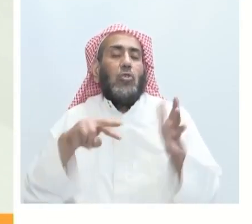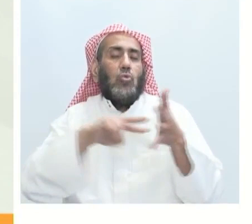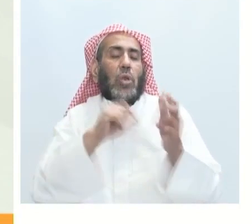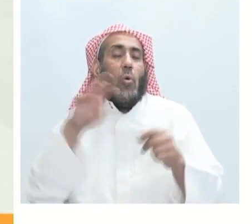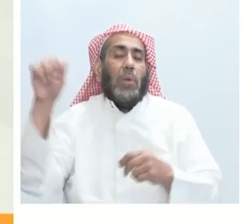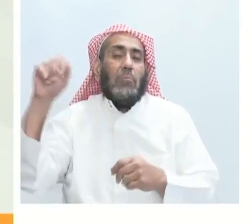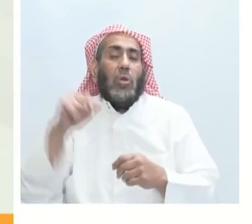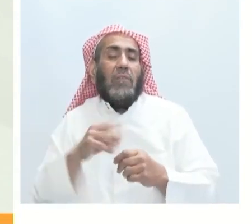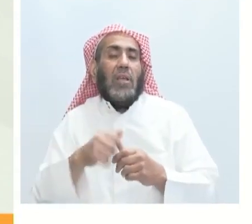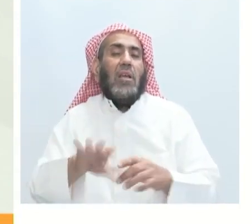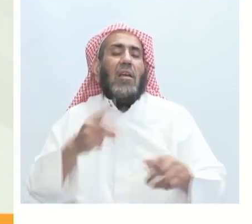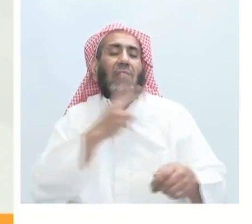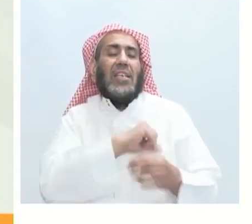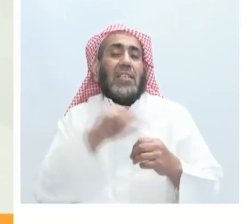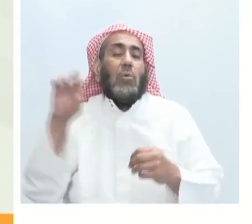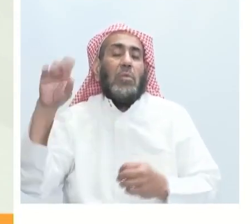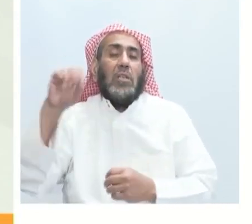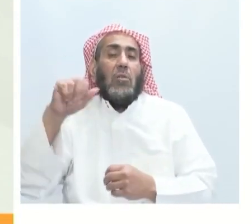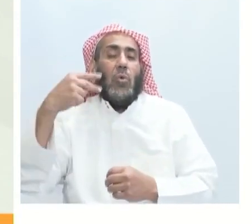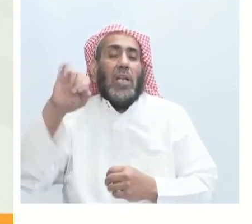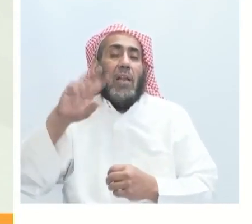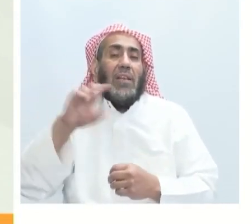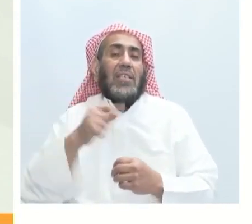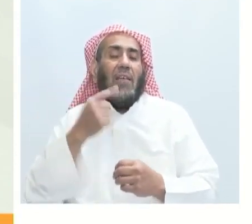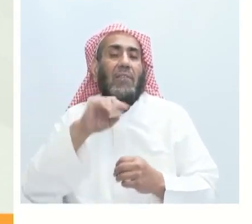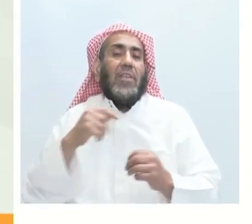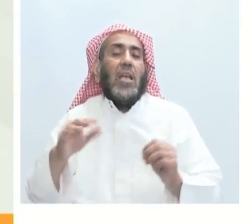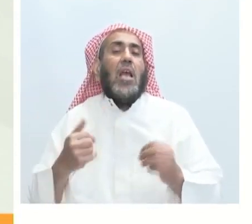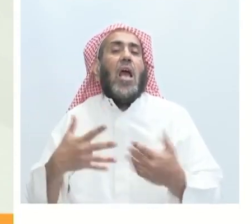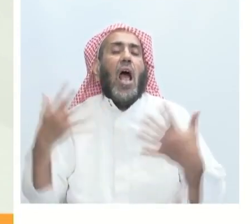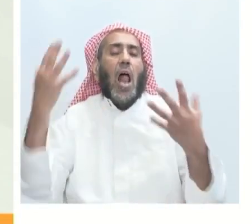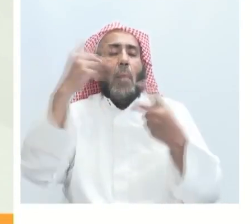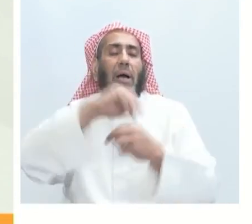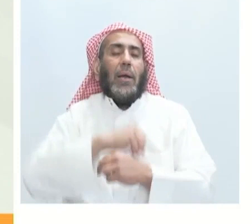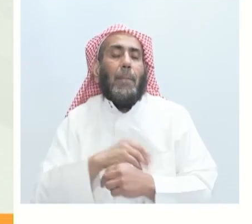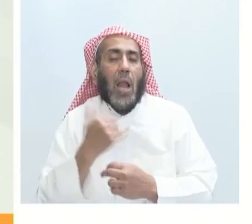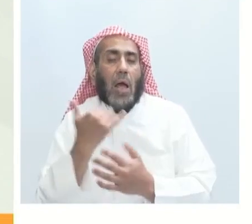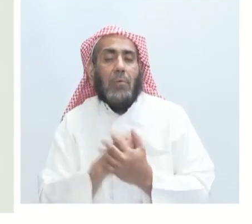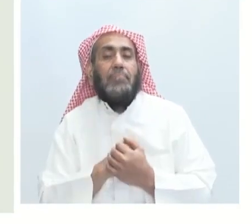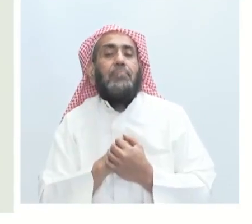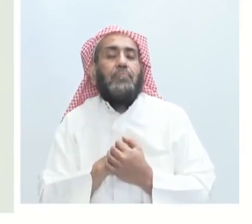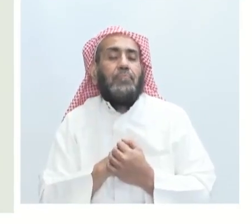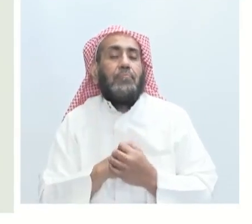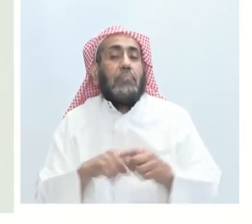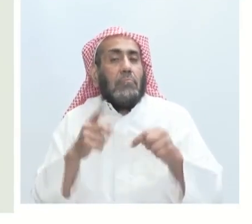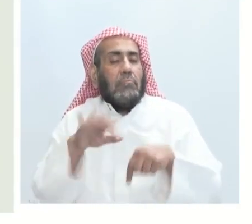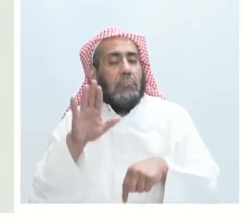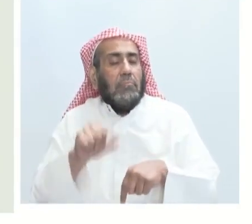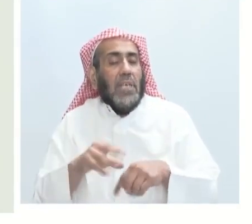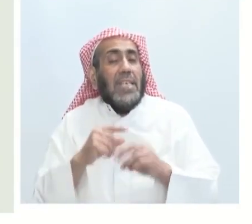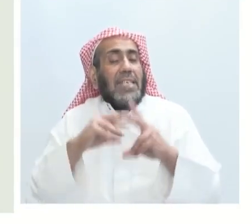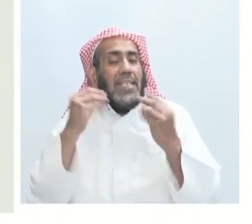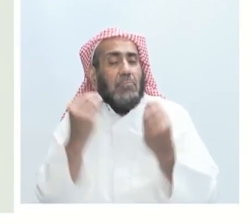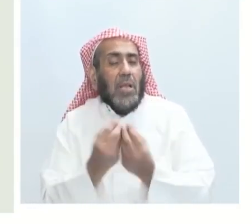وابراهيم طوقان في فلسطين ومحمد العيد الجباري وعلال الفاسي في المغرب العربي طبعا سمات